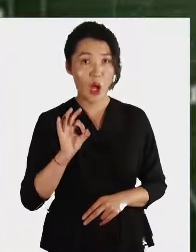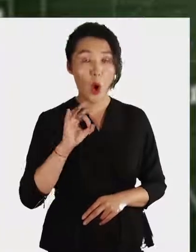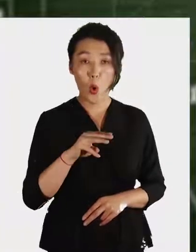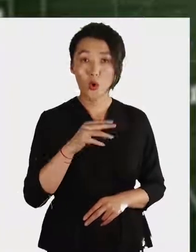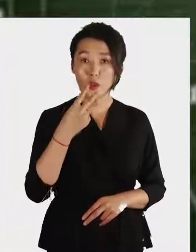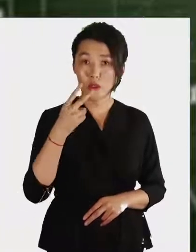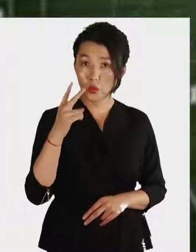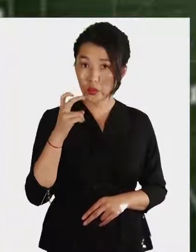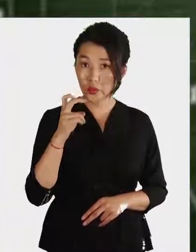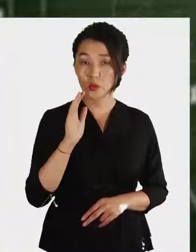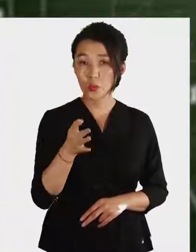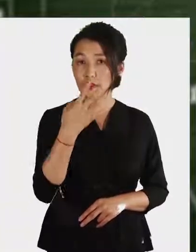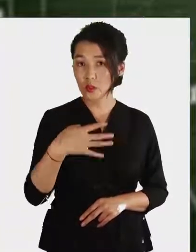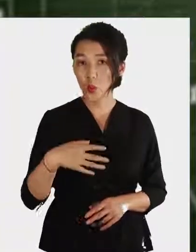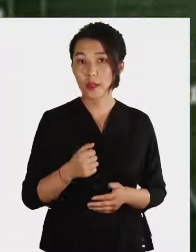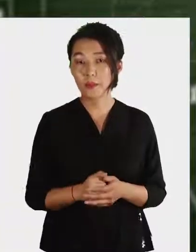будет 40,